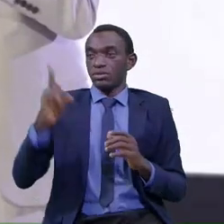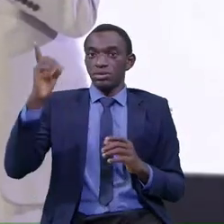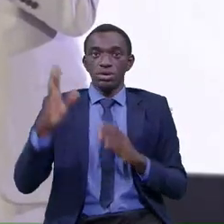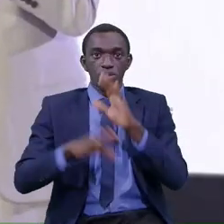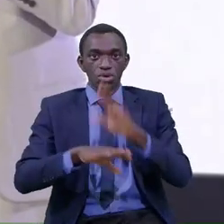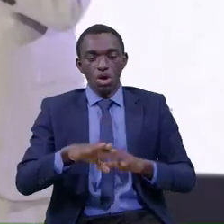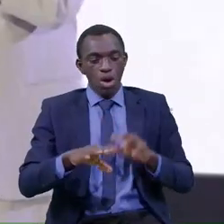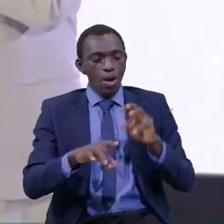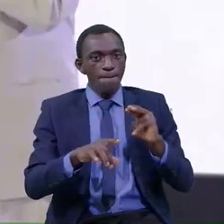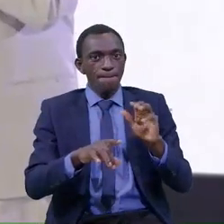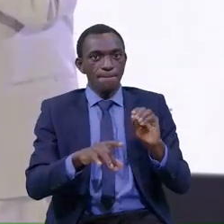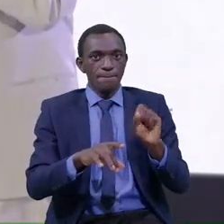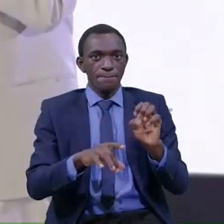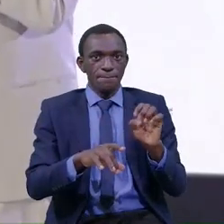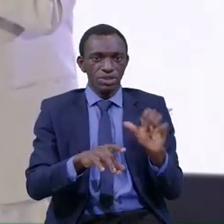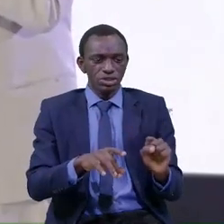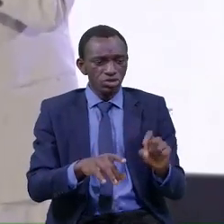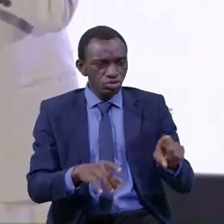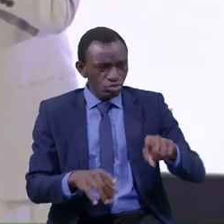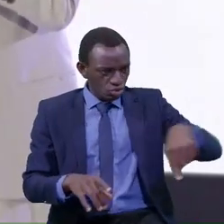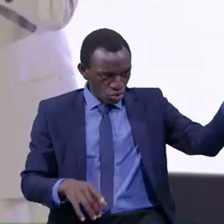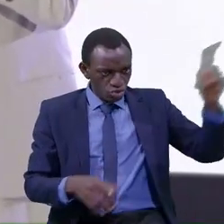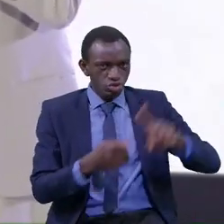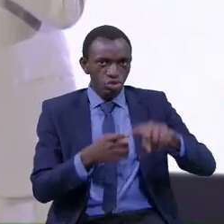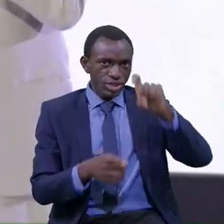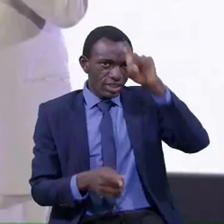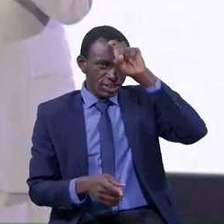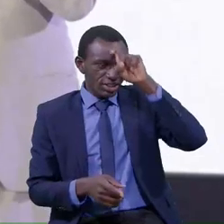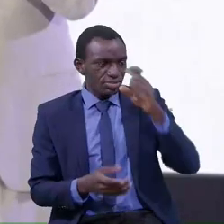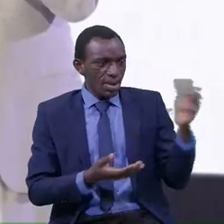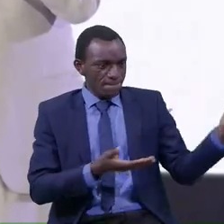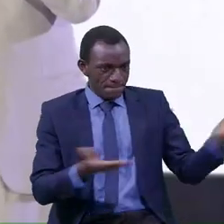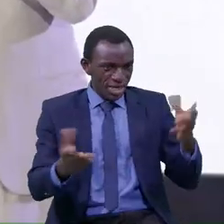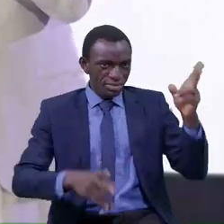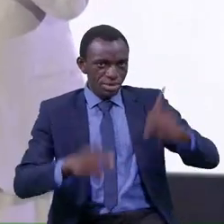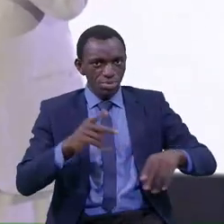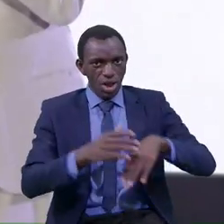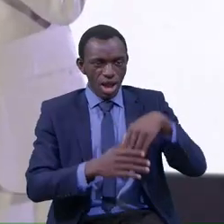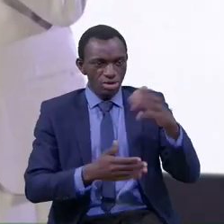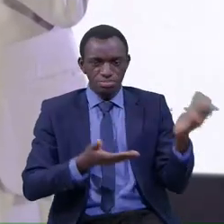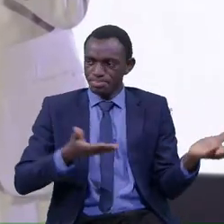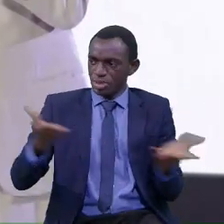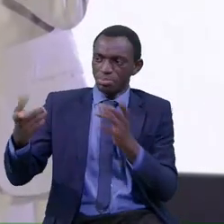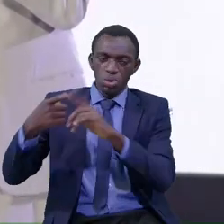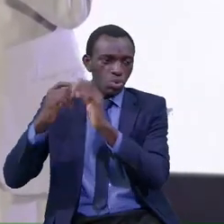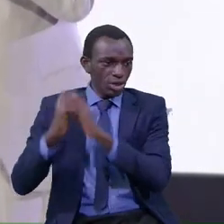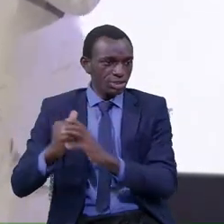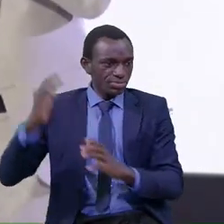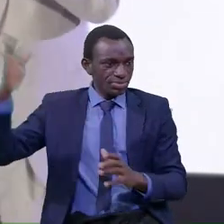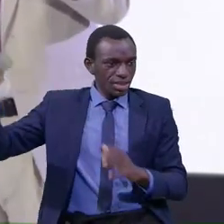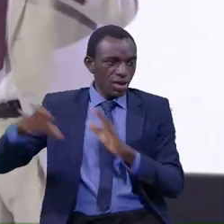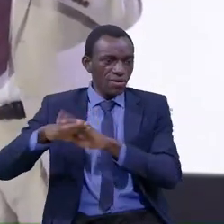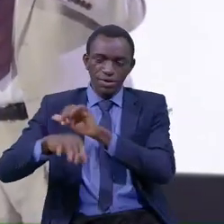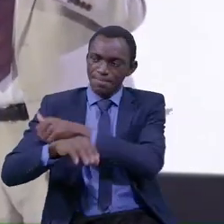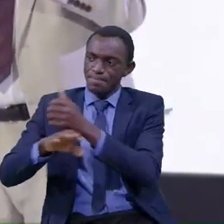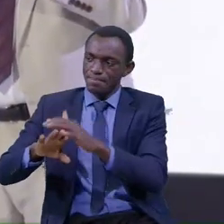Égypte. Fait sortir ces gens-là. Et amène-les à adorer sur telle montagne. Et amène-les à